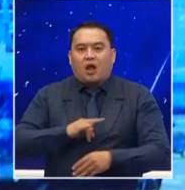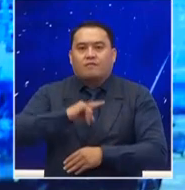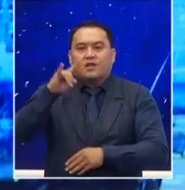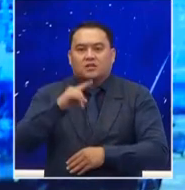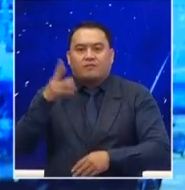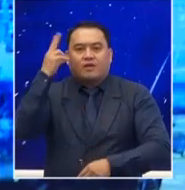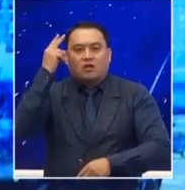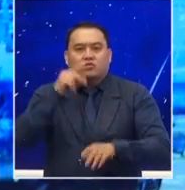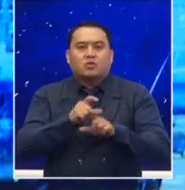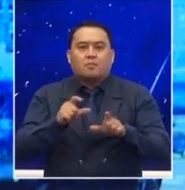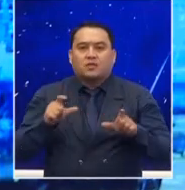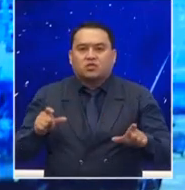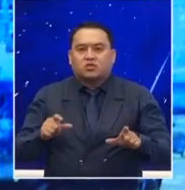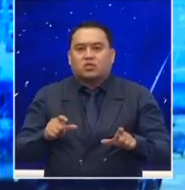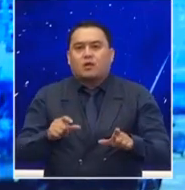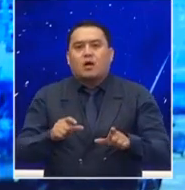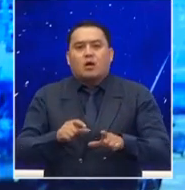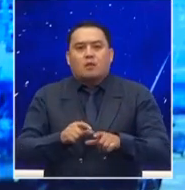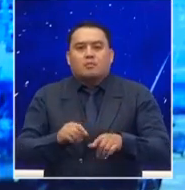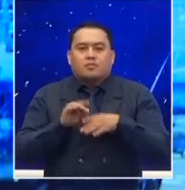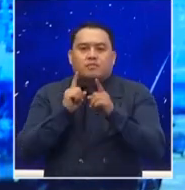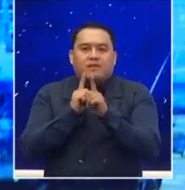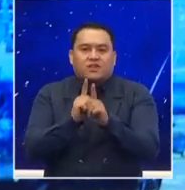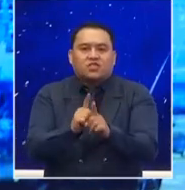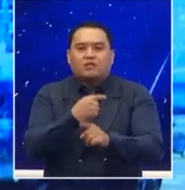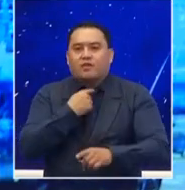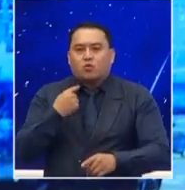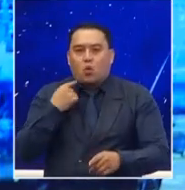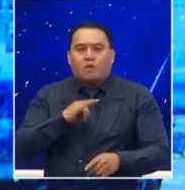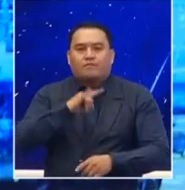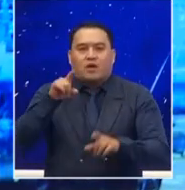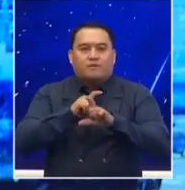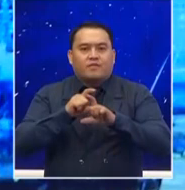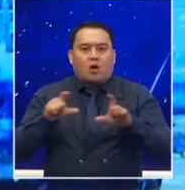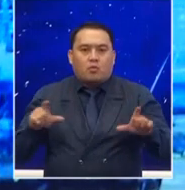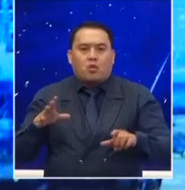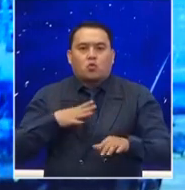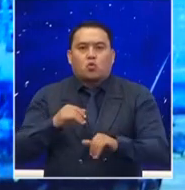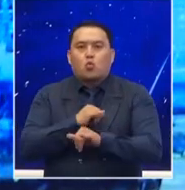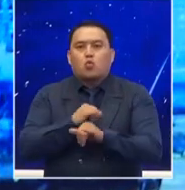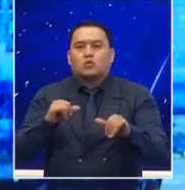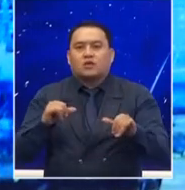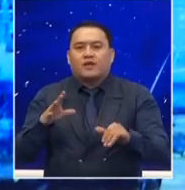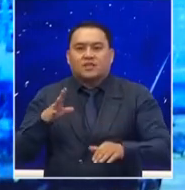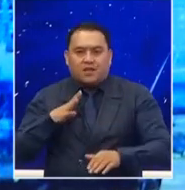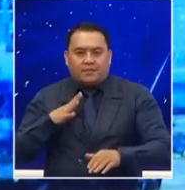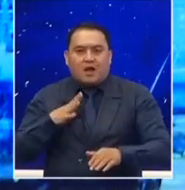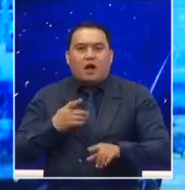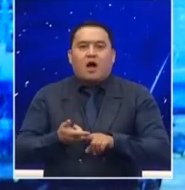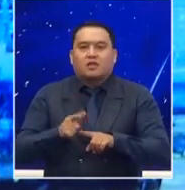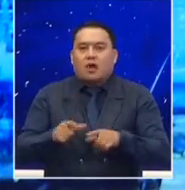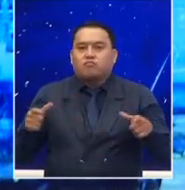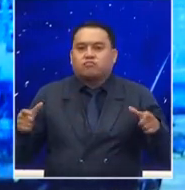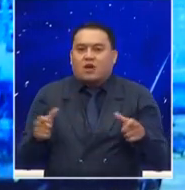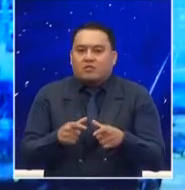гражданской авиации, количество пассажиров и провожающих в Талдыкурганской авиагавани заметно увеличивалось. Однако